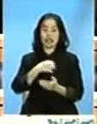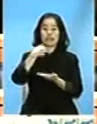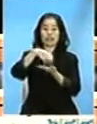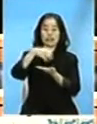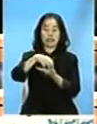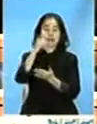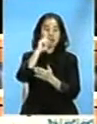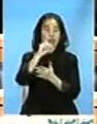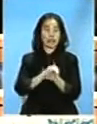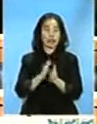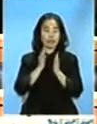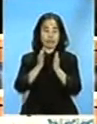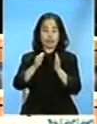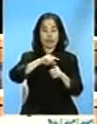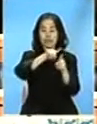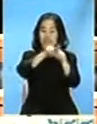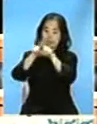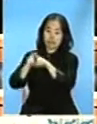าเป็นฝ่ายเดียวกันทั้งหมด